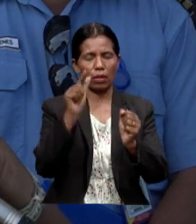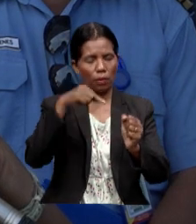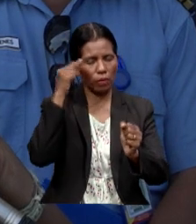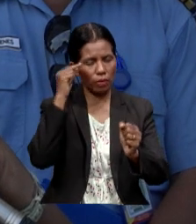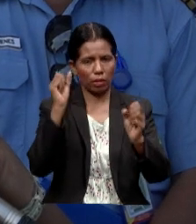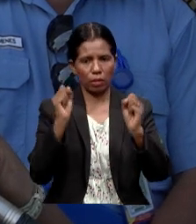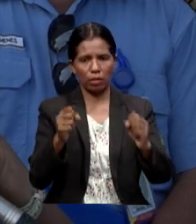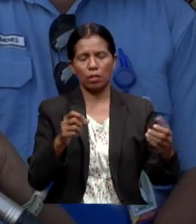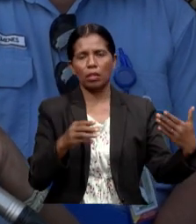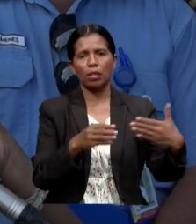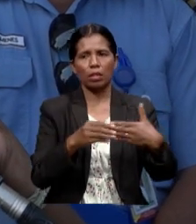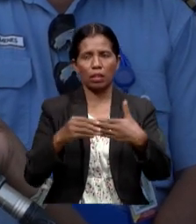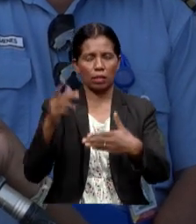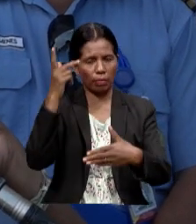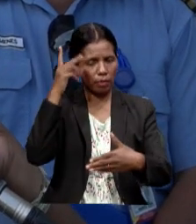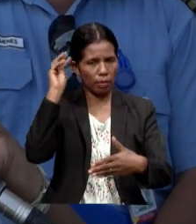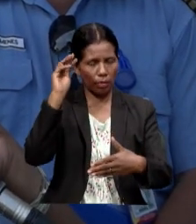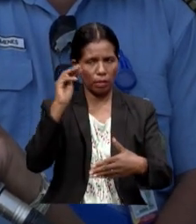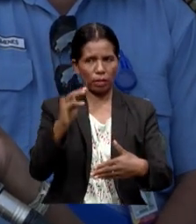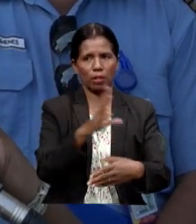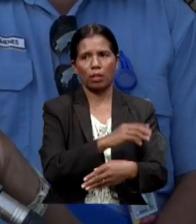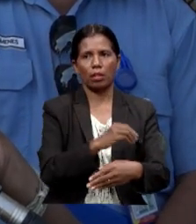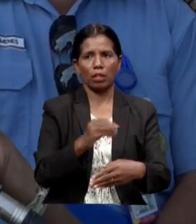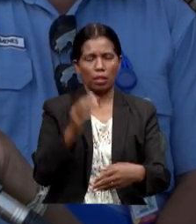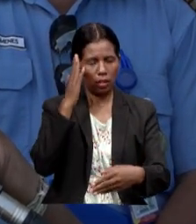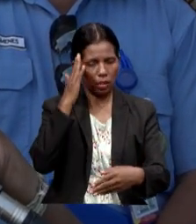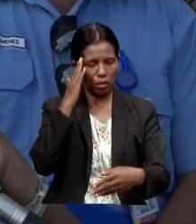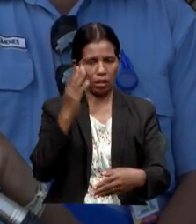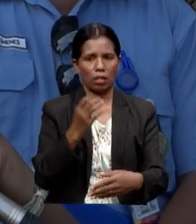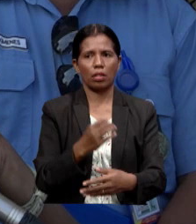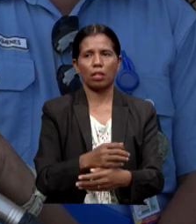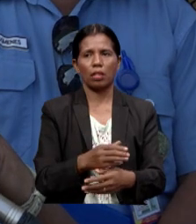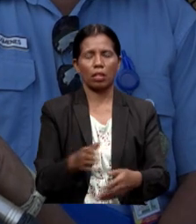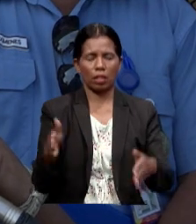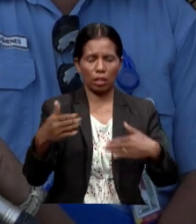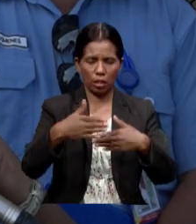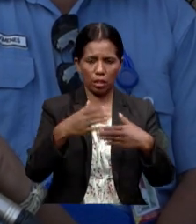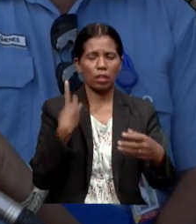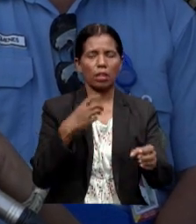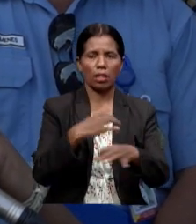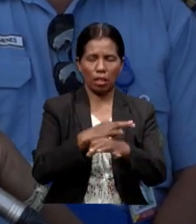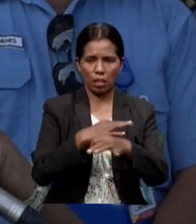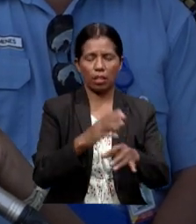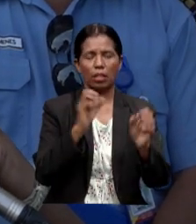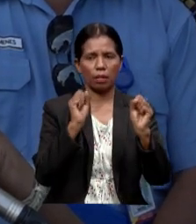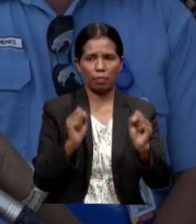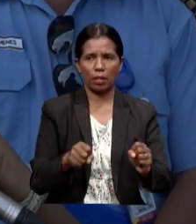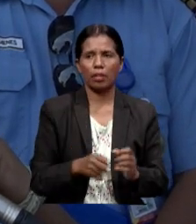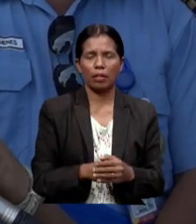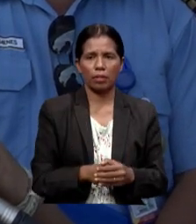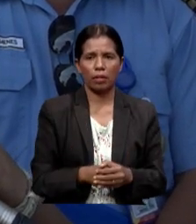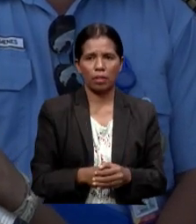liderança da Sucedência do Primeiro-Ministro, General Tarma Tanrok, a noite da gestão, que quando tem dia, não me ia